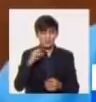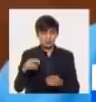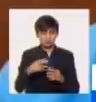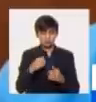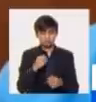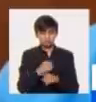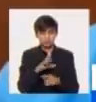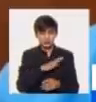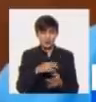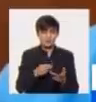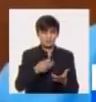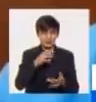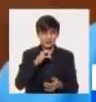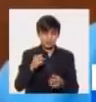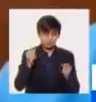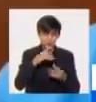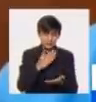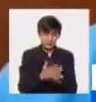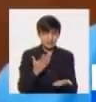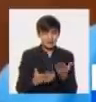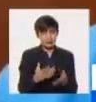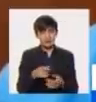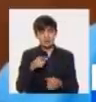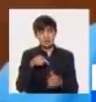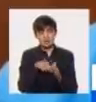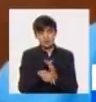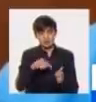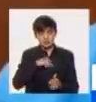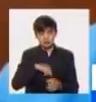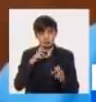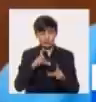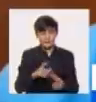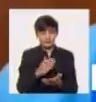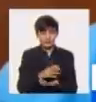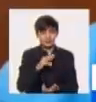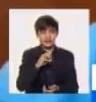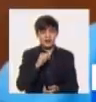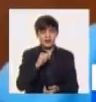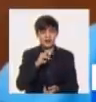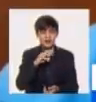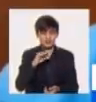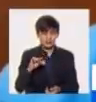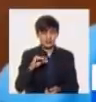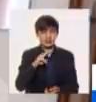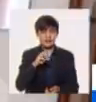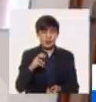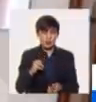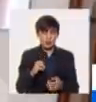тест арқылы ғана анықтайсыздар ма? Әлде ағзасында осындай антидене пайда боламады? Кішкене таратып, қарапайым тілмен түсіндіріп берсеңіз.